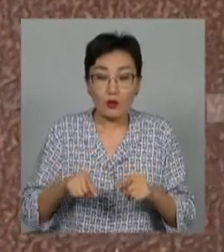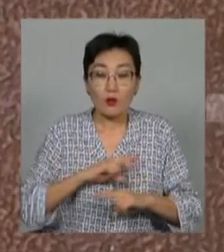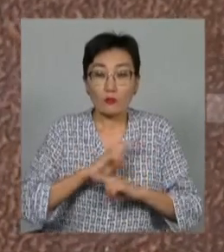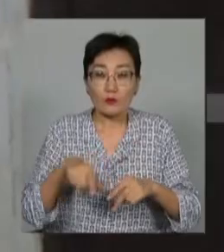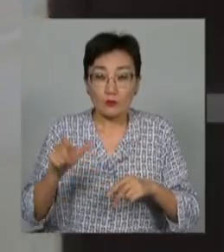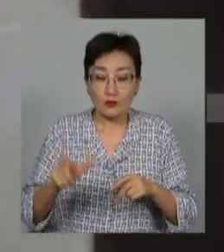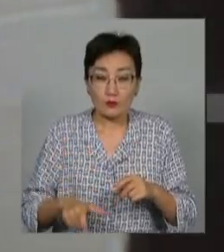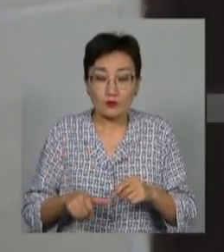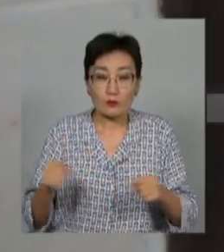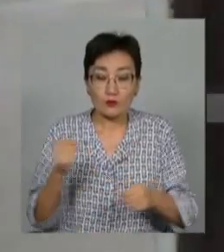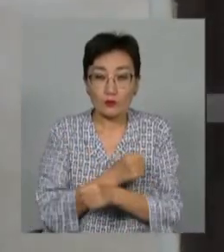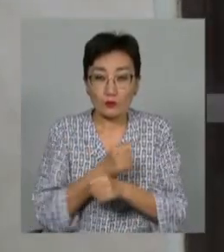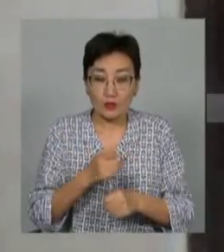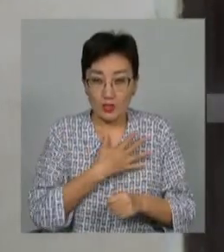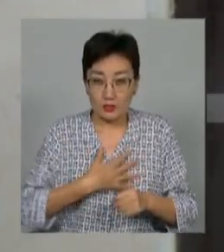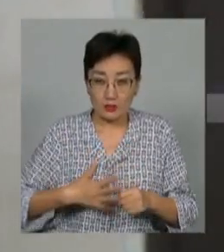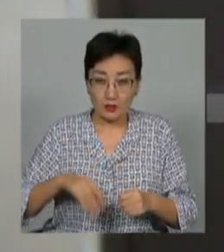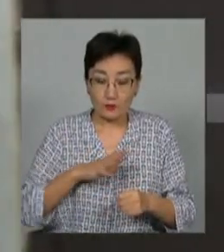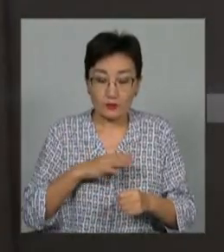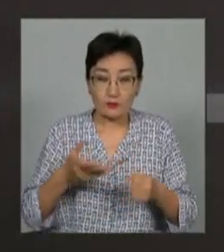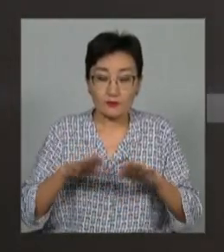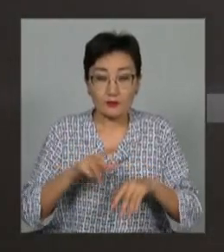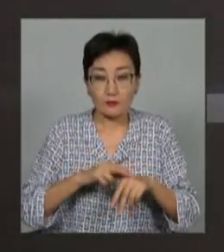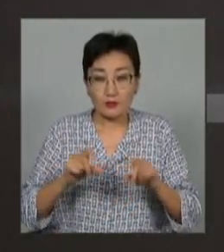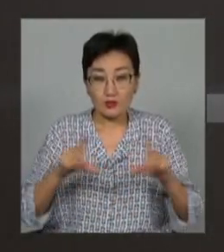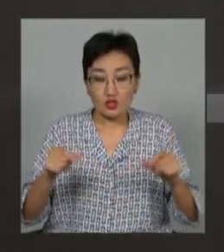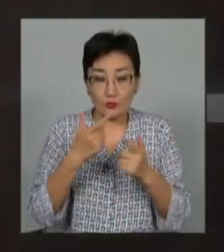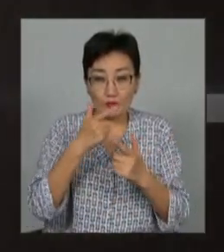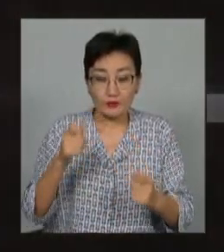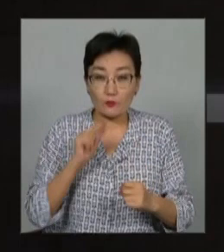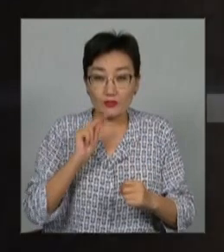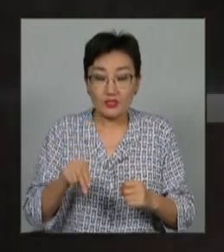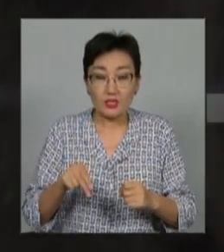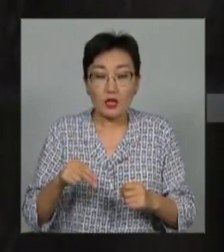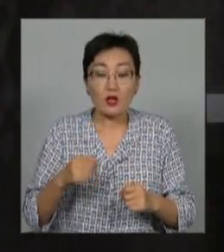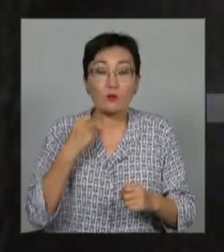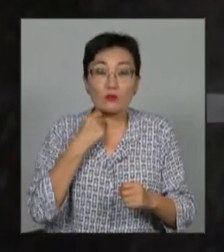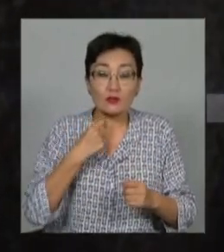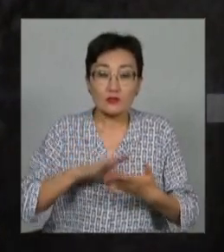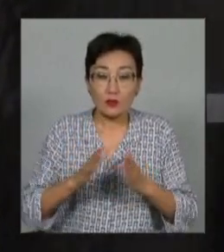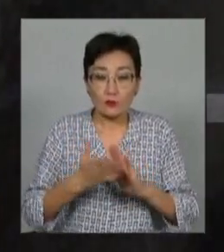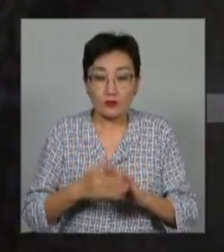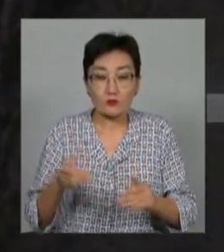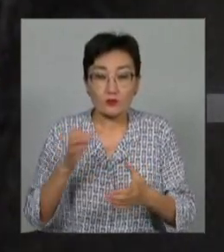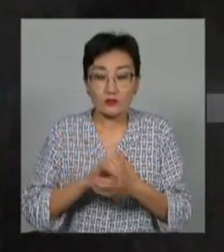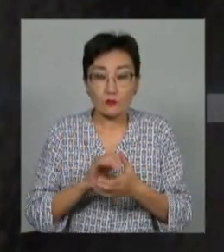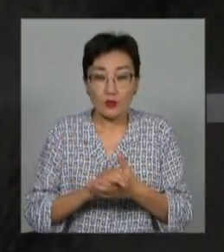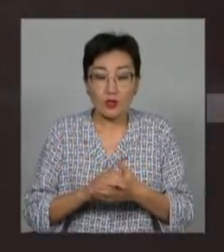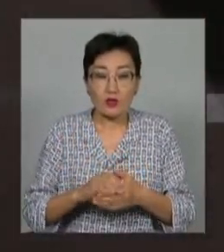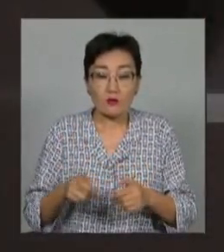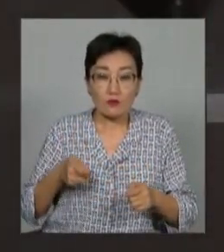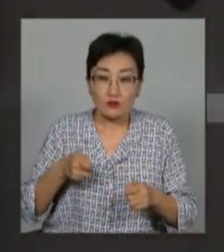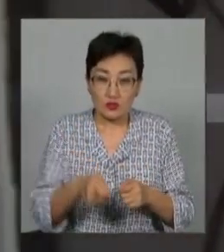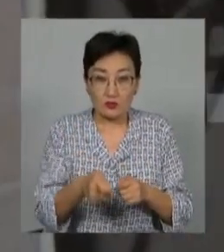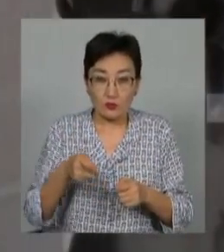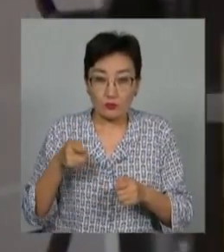төбелес кезінде жарақат алғаны белгілі болды. Жергілікті полицияның мәліметінше күдікті ішімдікке сылқия тойып, танысын жиналмалы пышақпен екі